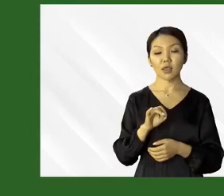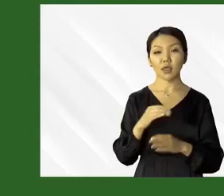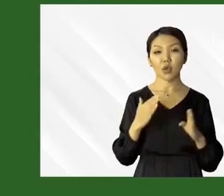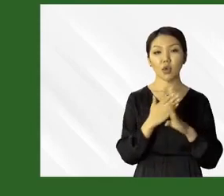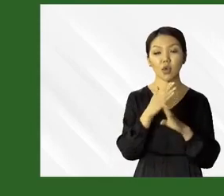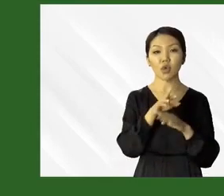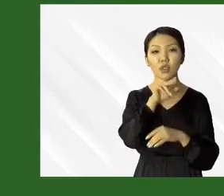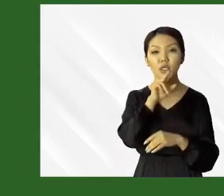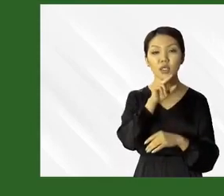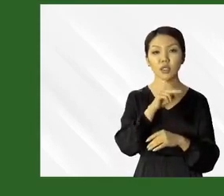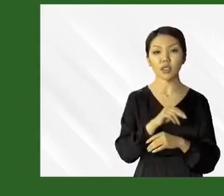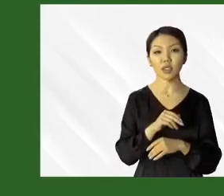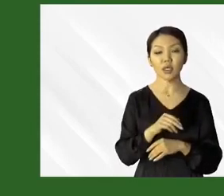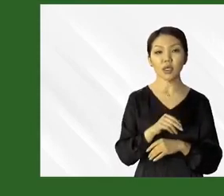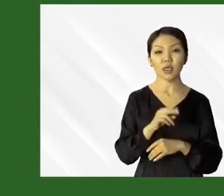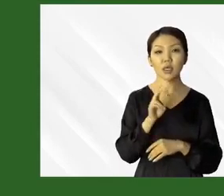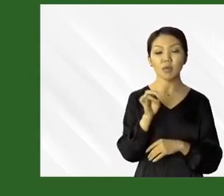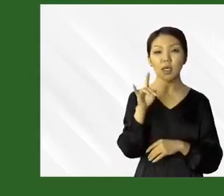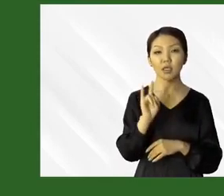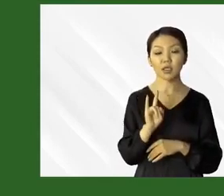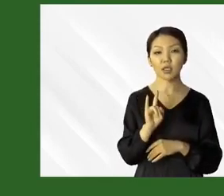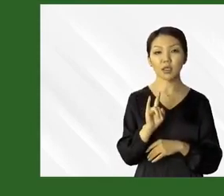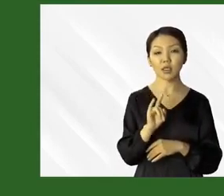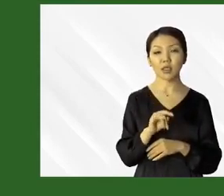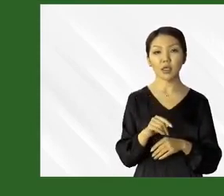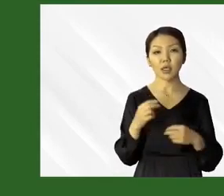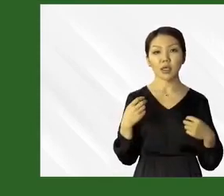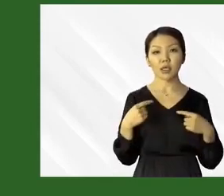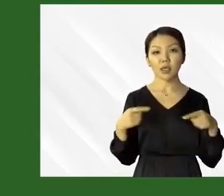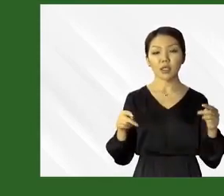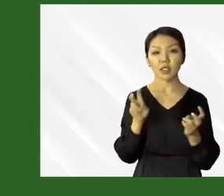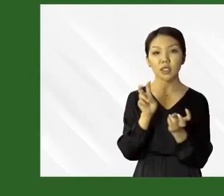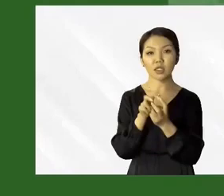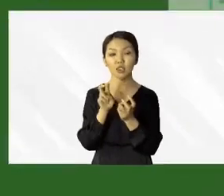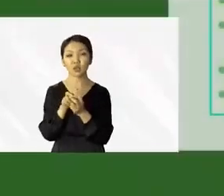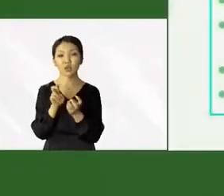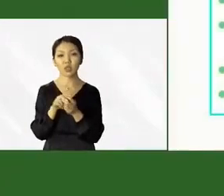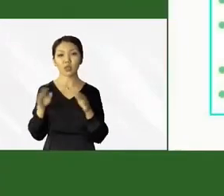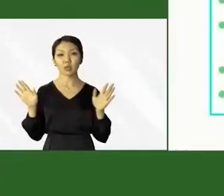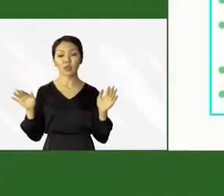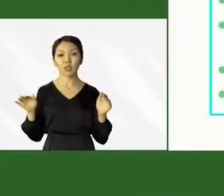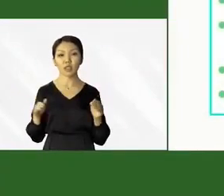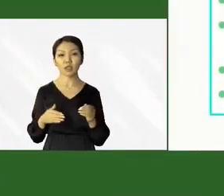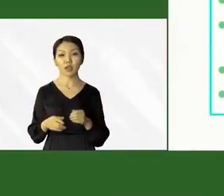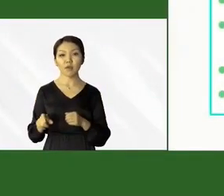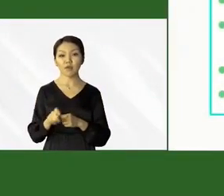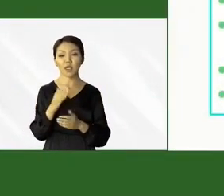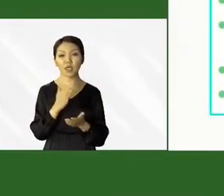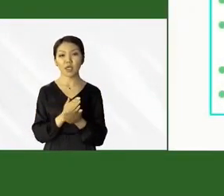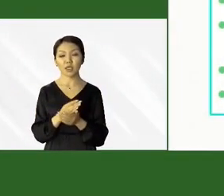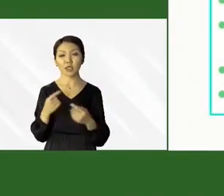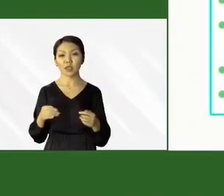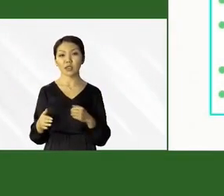кабанов, многочисленных грызунов, птиц. В реках водится рыба. Некоторые виды